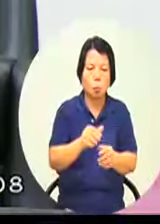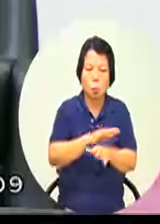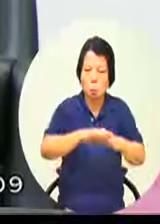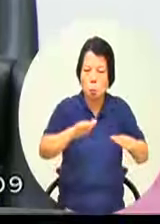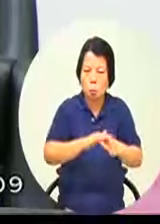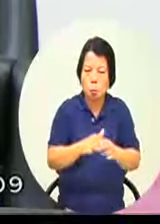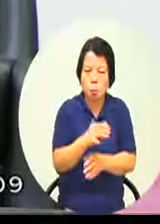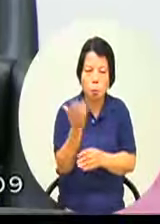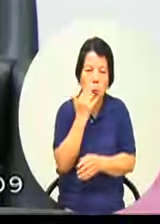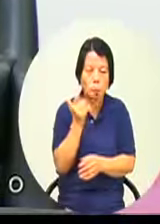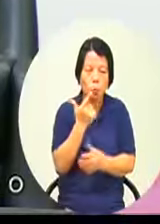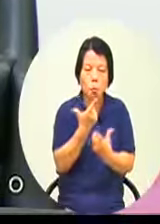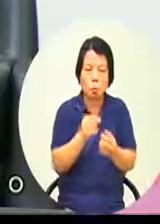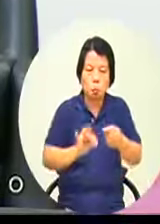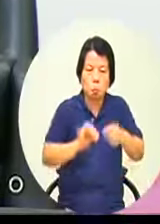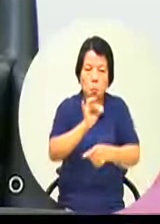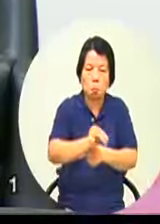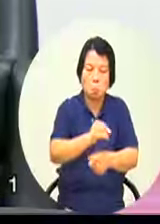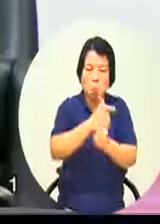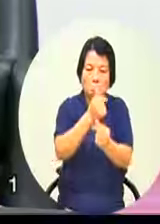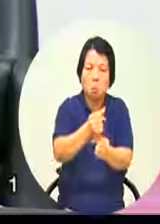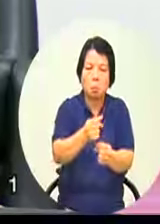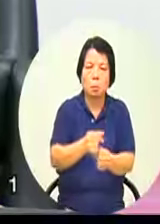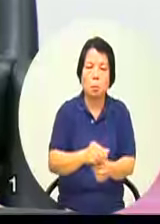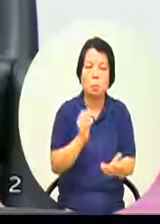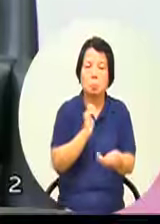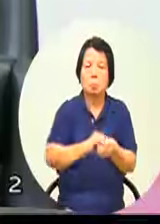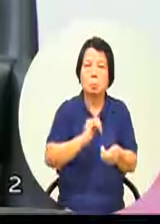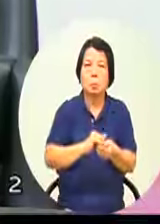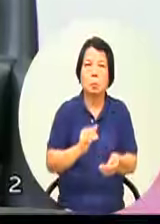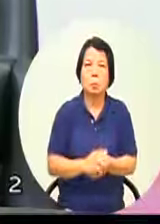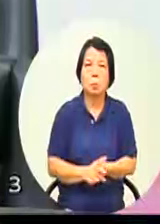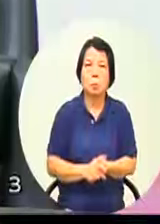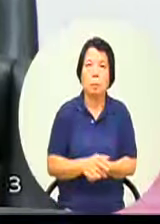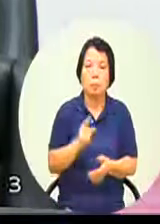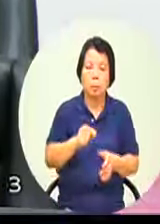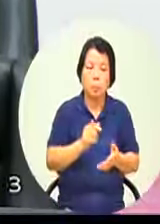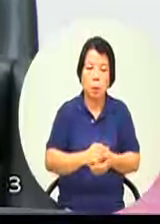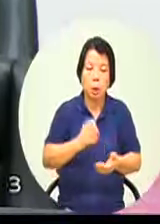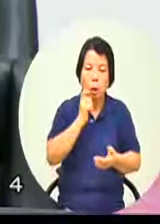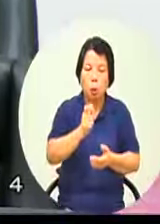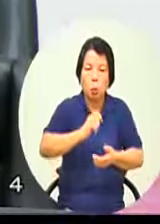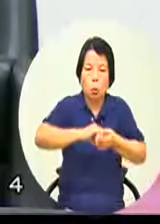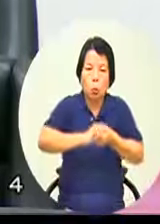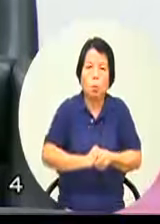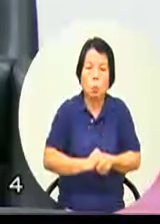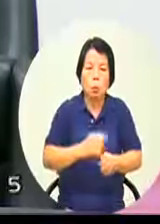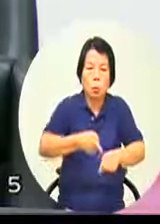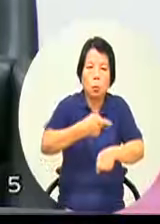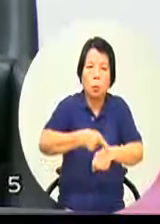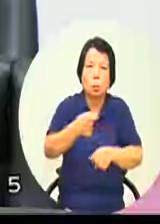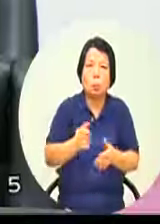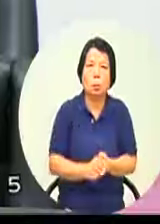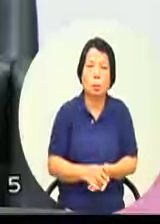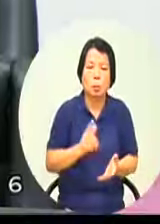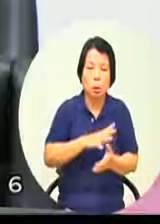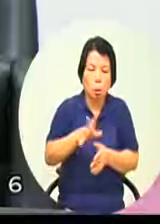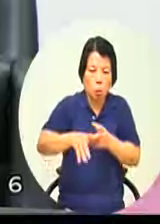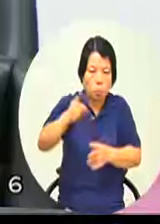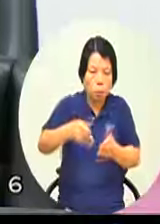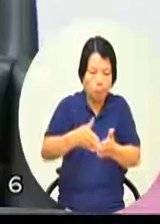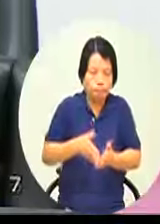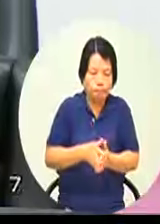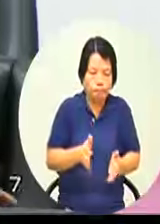会百分之百达到那样的一个平坦，或者说它的稳固性绝对是不会像第一次的施